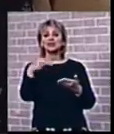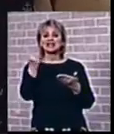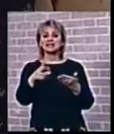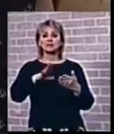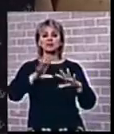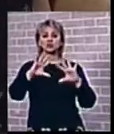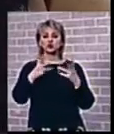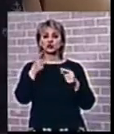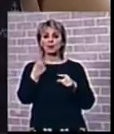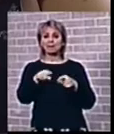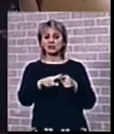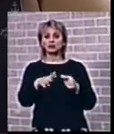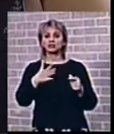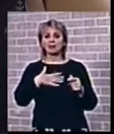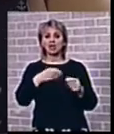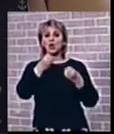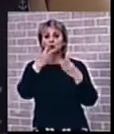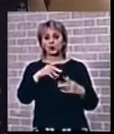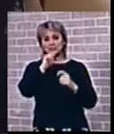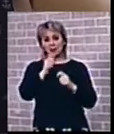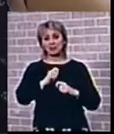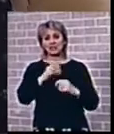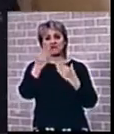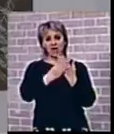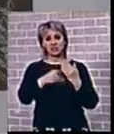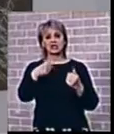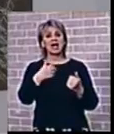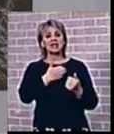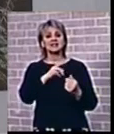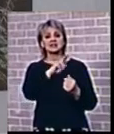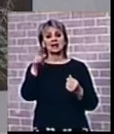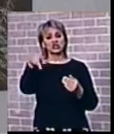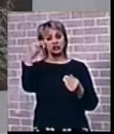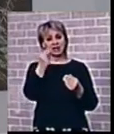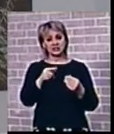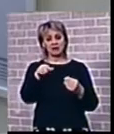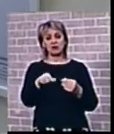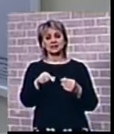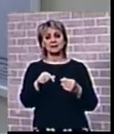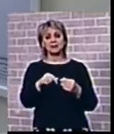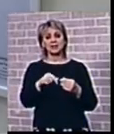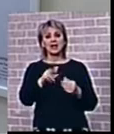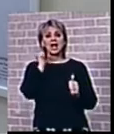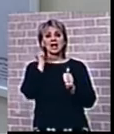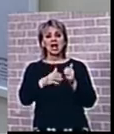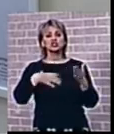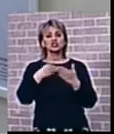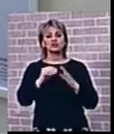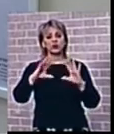случайно, потому что мне просто подарили варежки и захотелось их как-то изобразить. И у них, у каждого свой